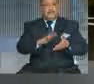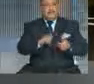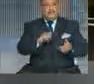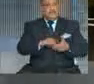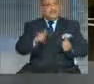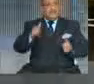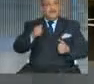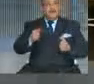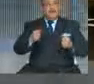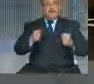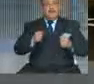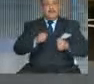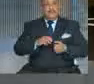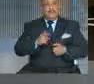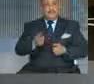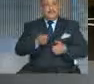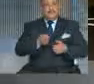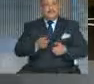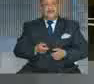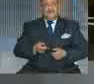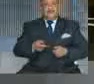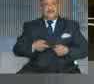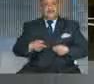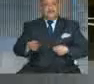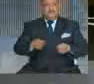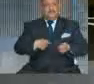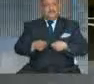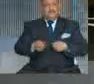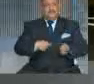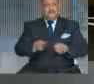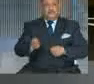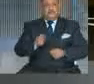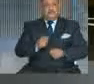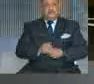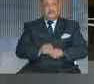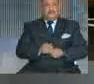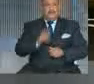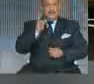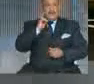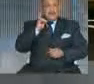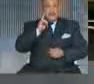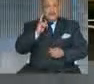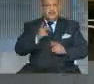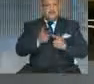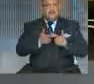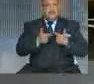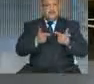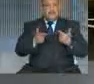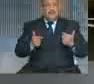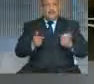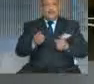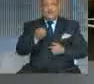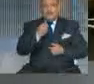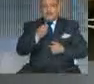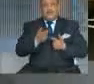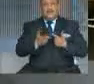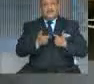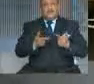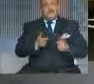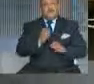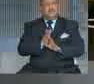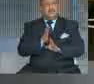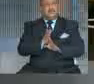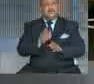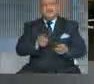الشاحنة وتحرير محاضر عدلية في شأنهم، وكذلك تحرير محاضر جبائية في المحجوز، وسوف